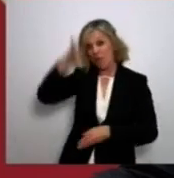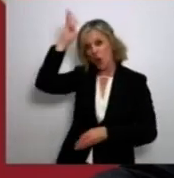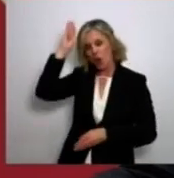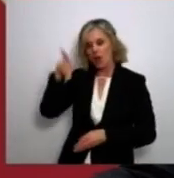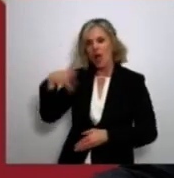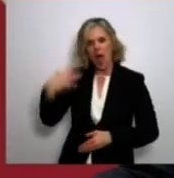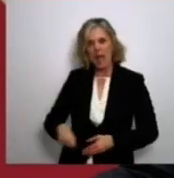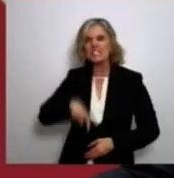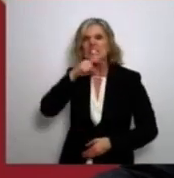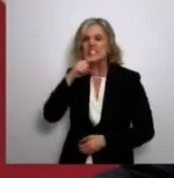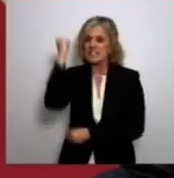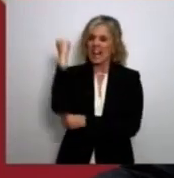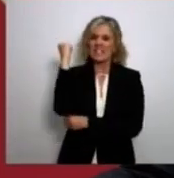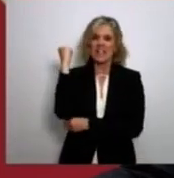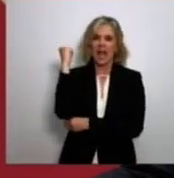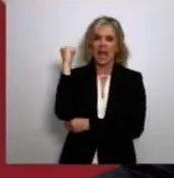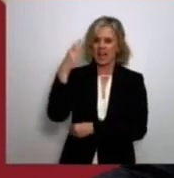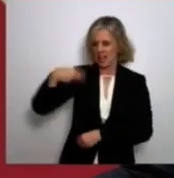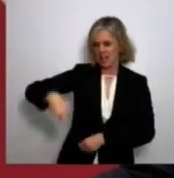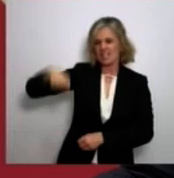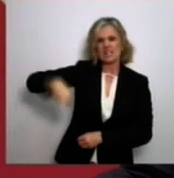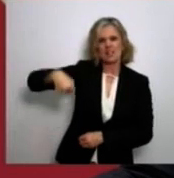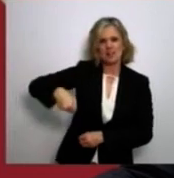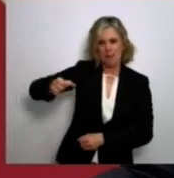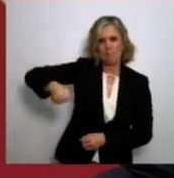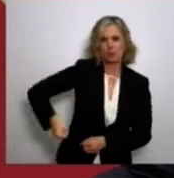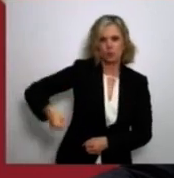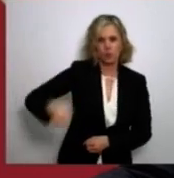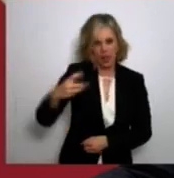«Έχεις την κλίτσα σου». Την άλλη μέρα μετά τη μάχη τον βρήκε ο βοσκός